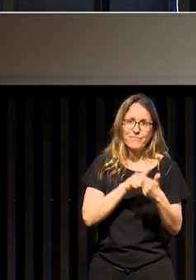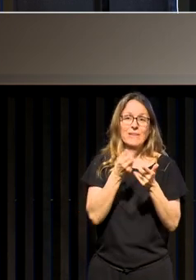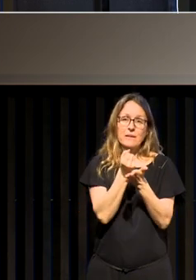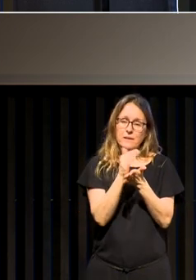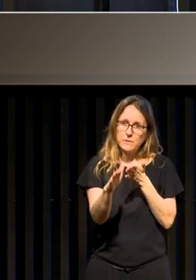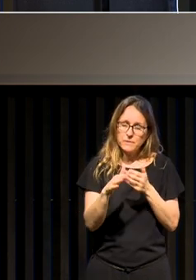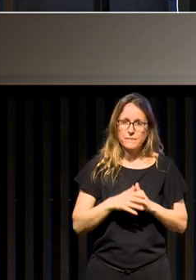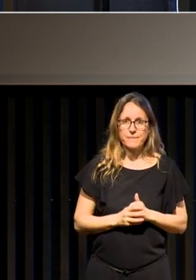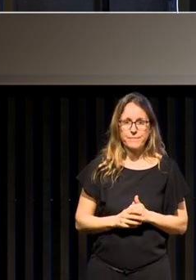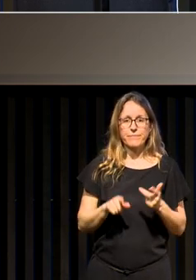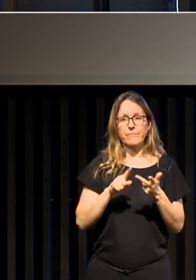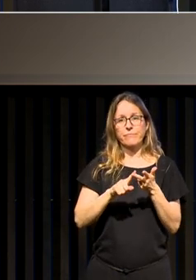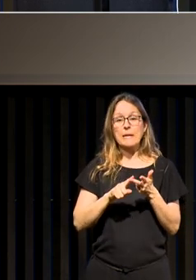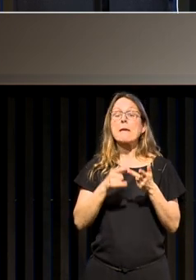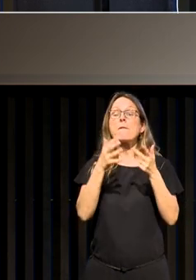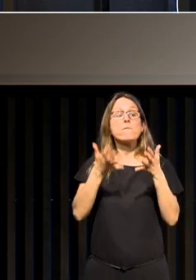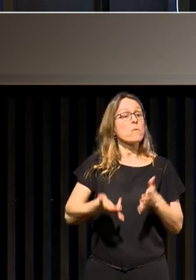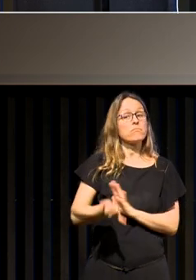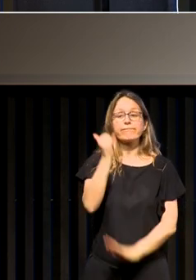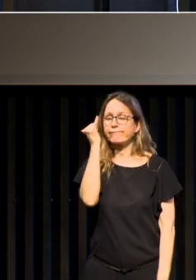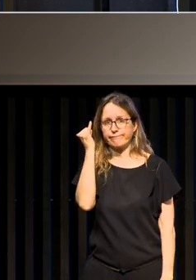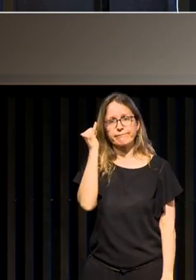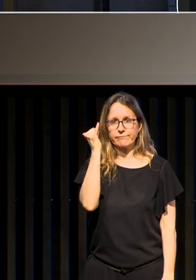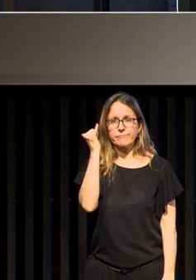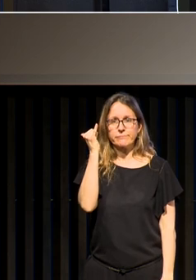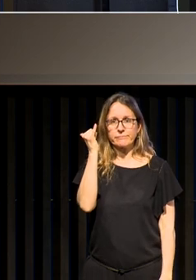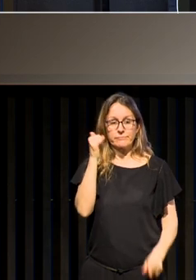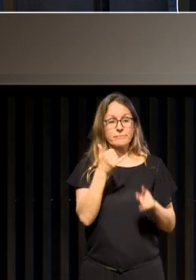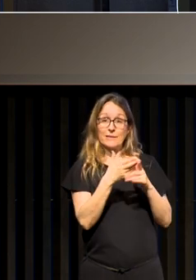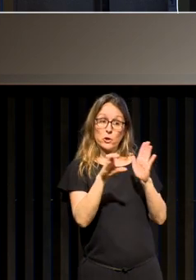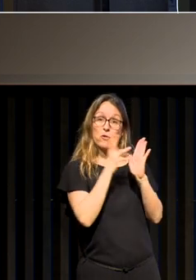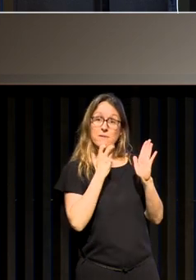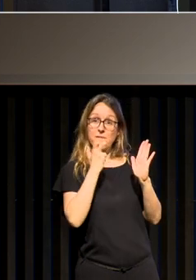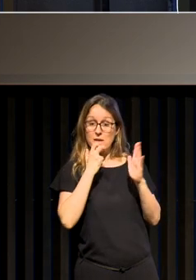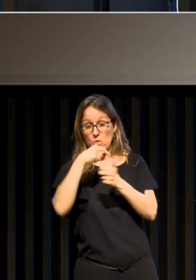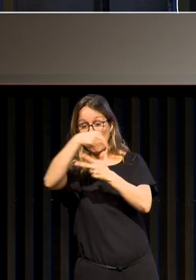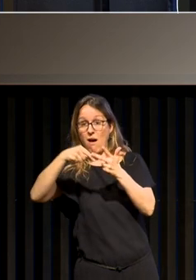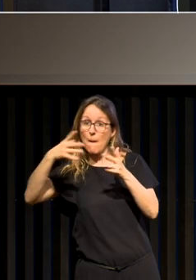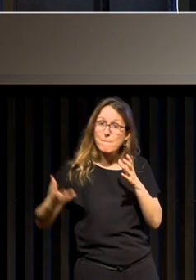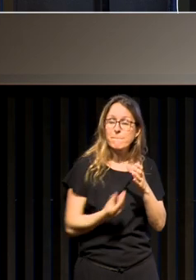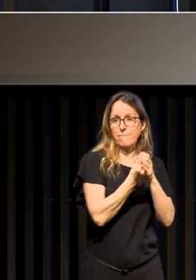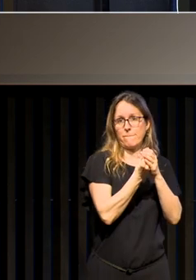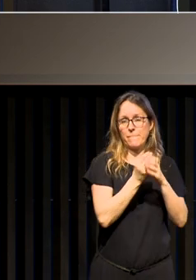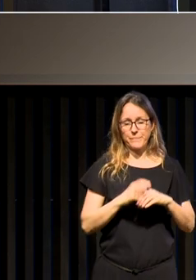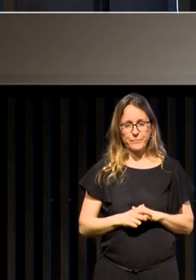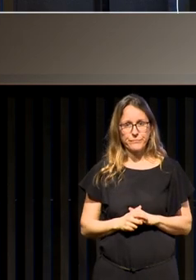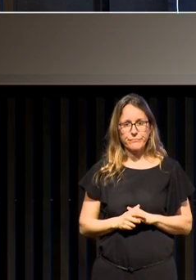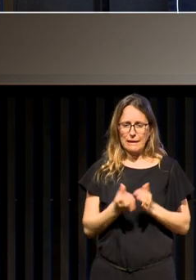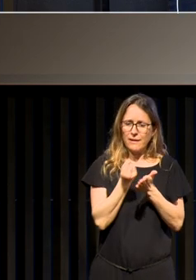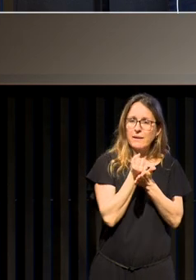gratuité et de volontariat est inscrit dans ce Code civil. La